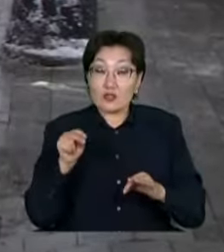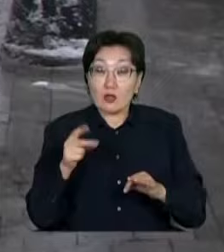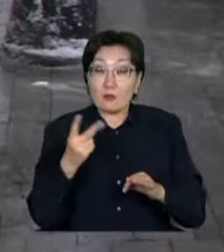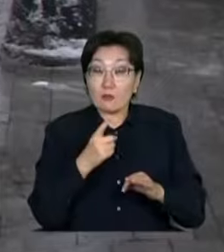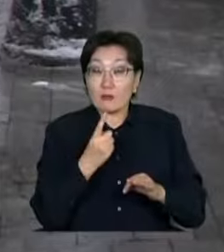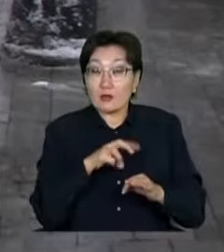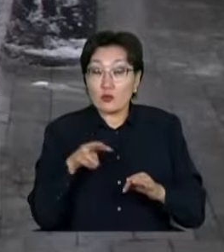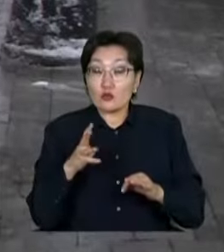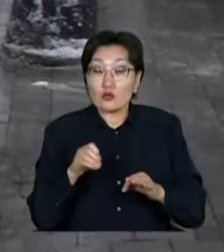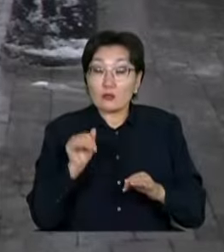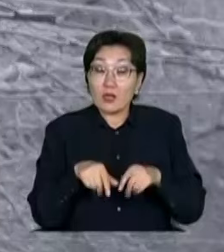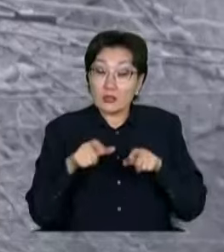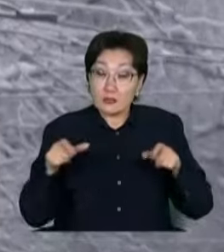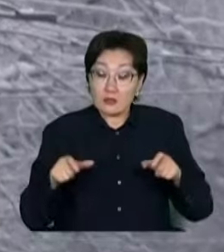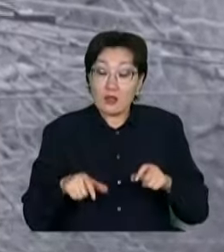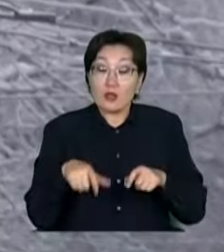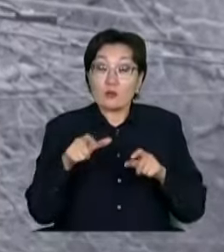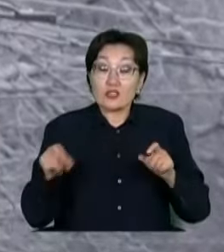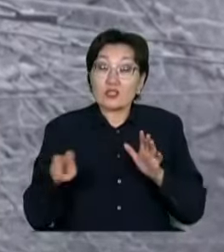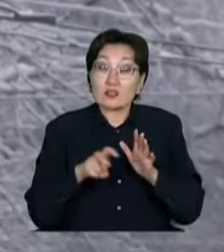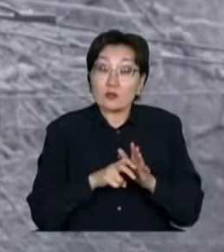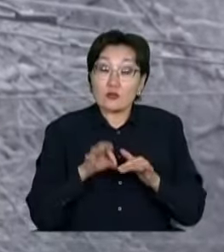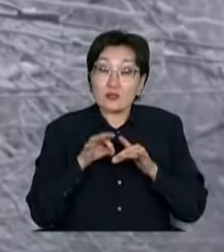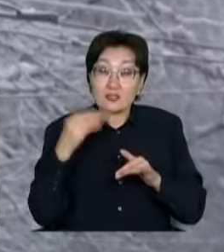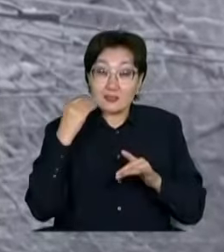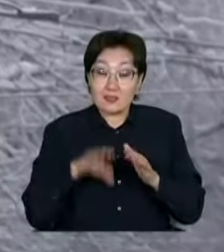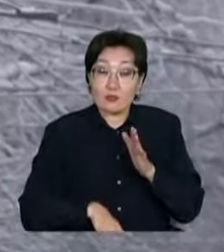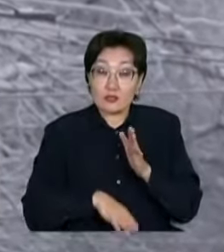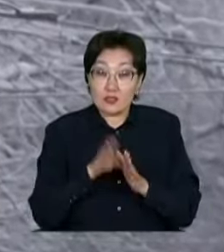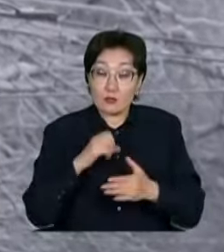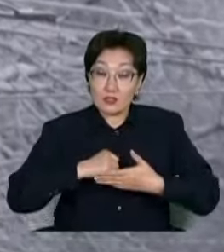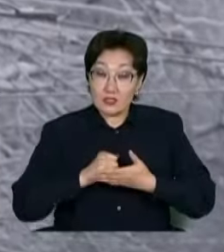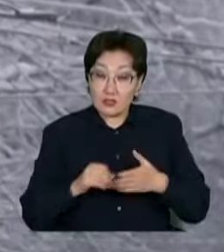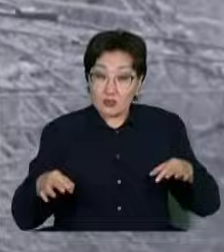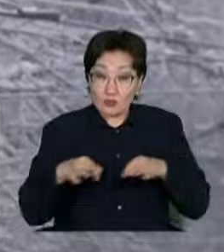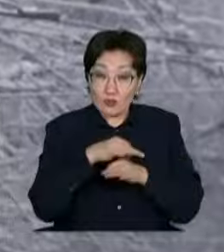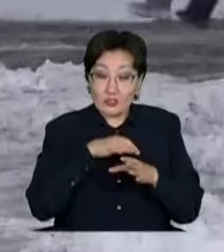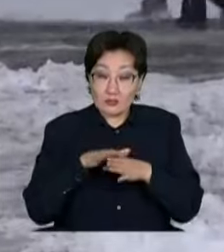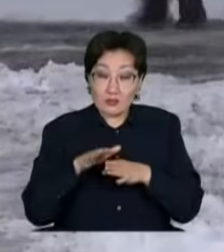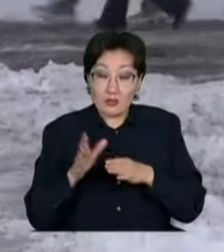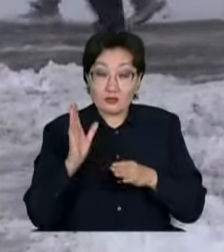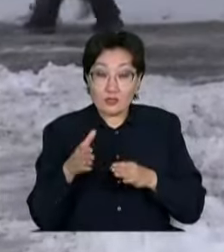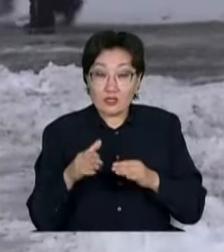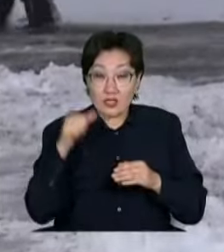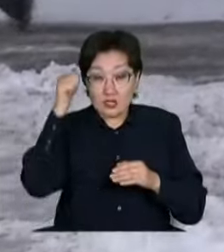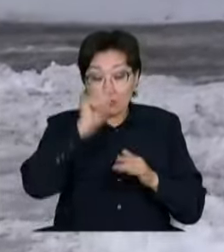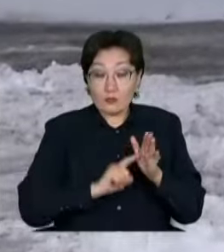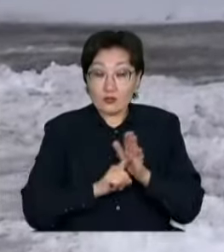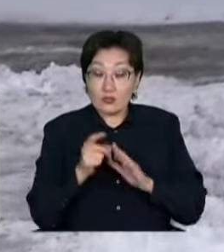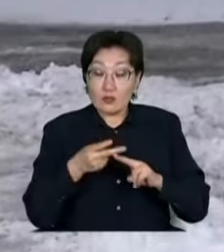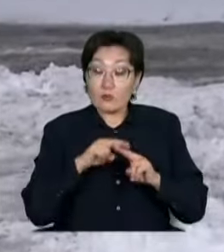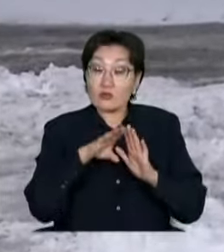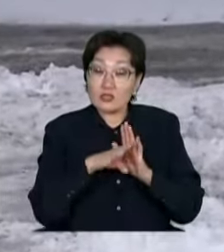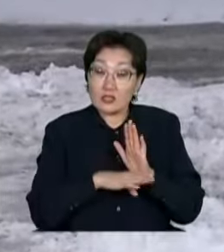1 миллион 400-мыңнан асады екен. Жолаушылар тасымалының сапасын арттыру мақсатында қабылданған жобаны іске асыру алдағы жылы басталса, бұл